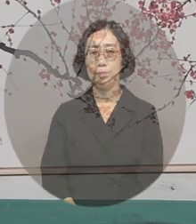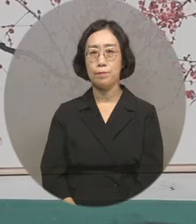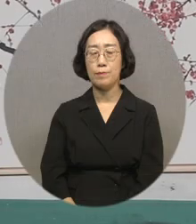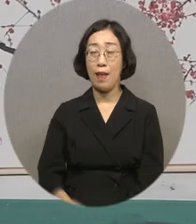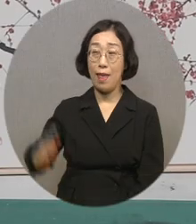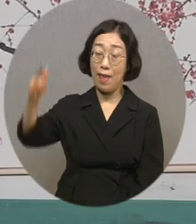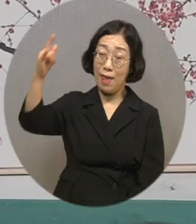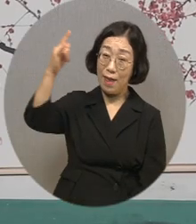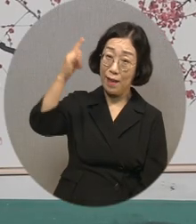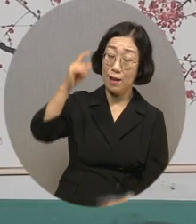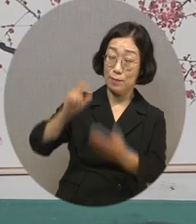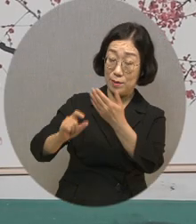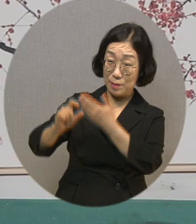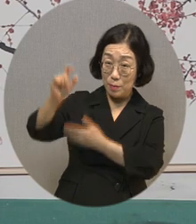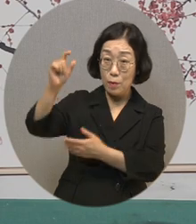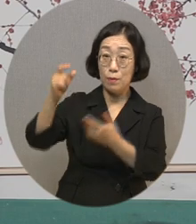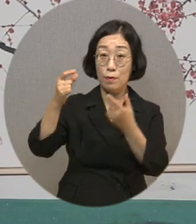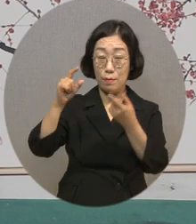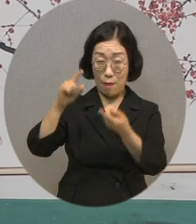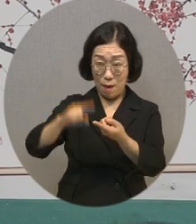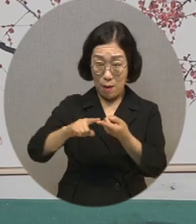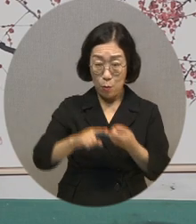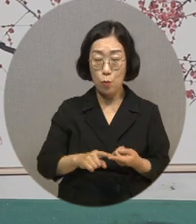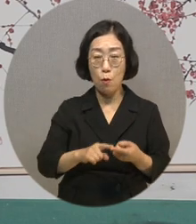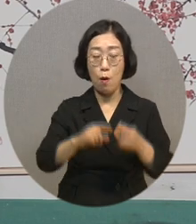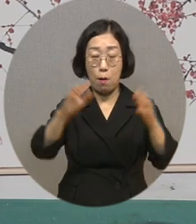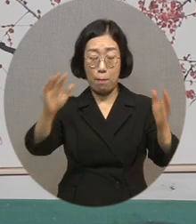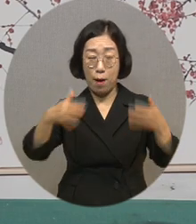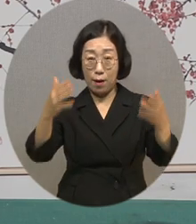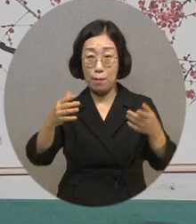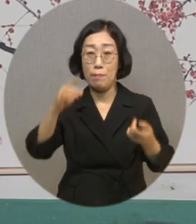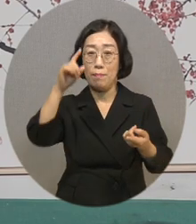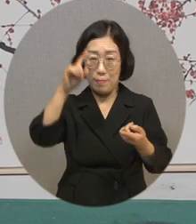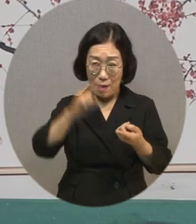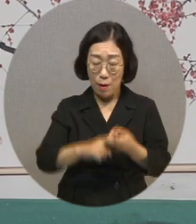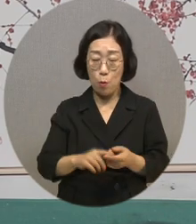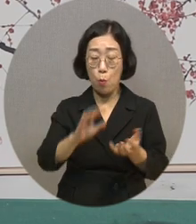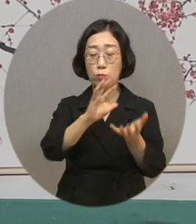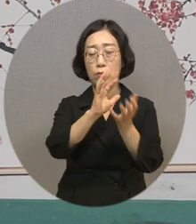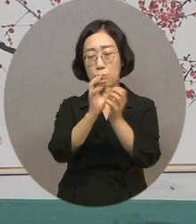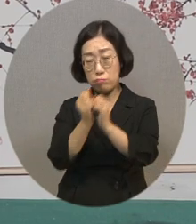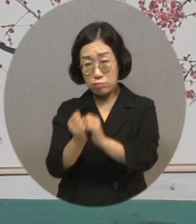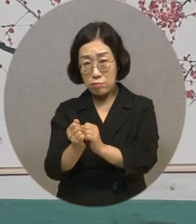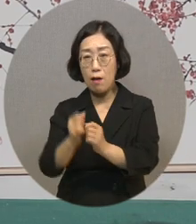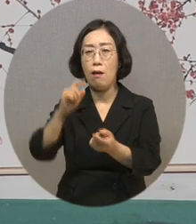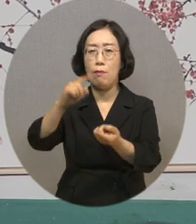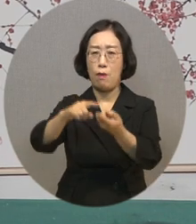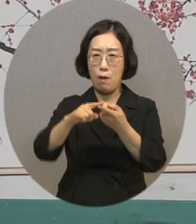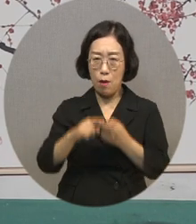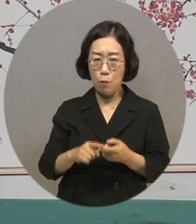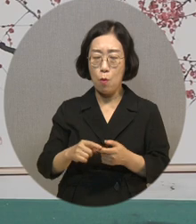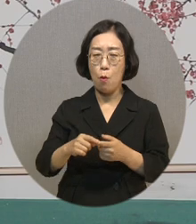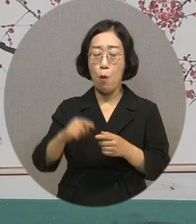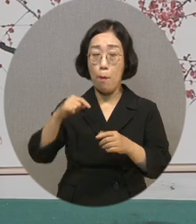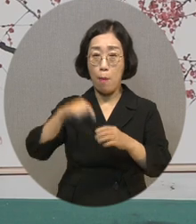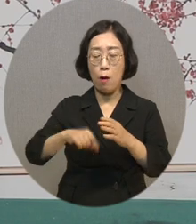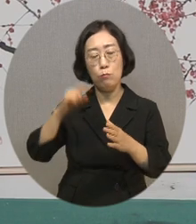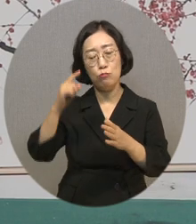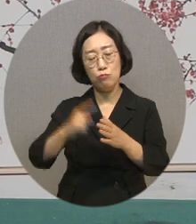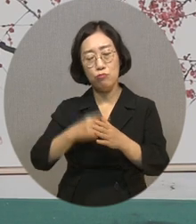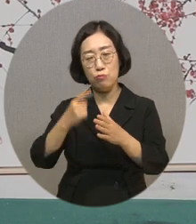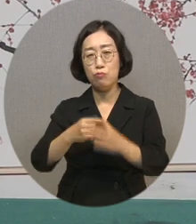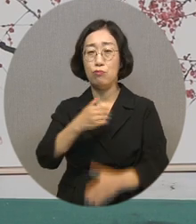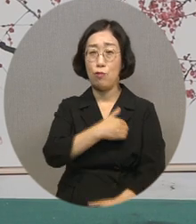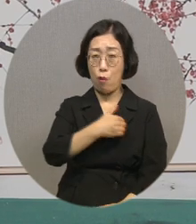해가 뜨면 뜨는 대로, 바람이 불면 부는 대로, 꽃이 지면 지는 대로 유유자적하는 삶의